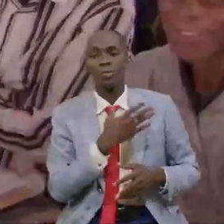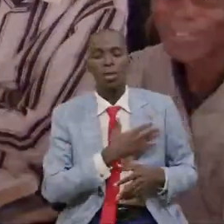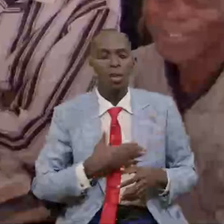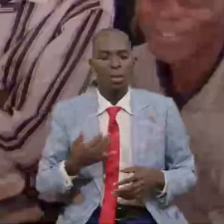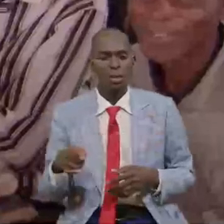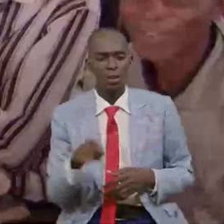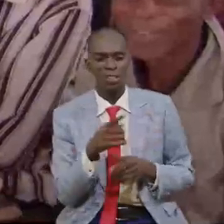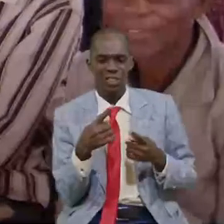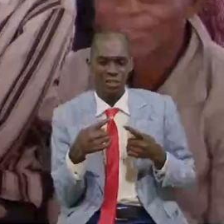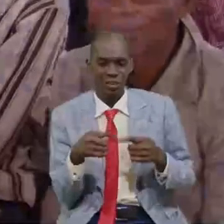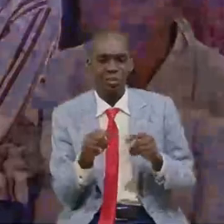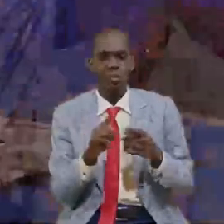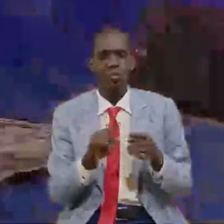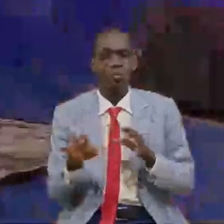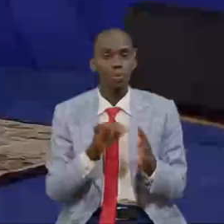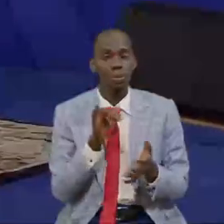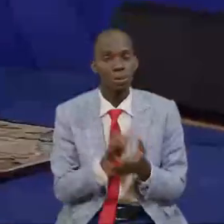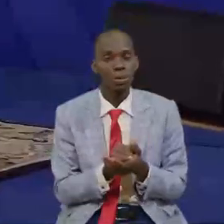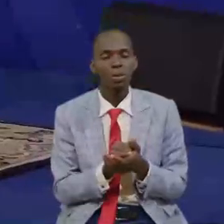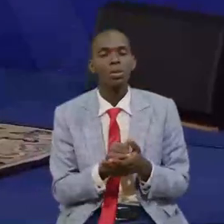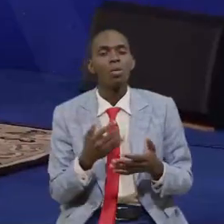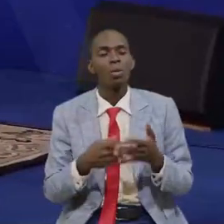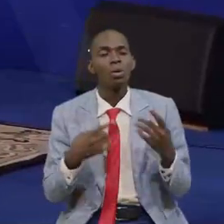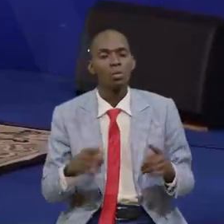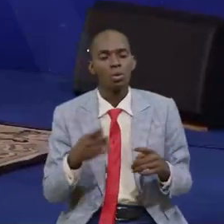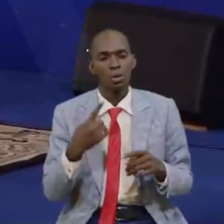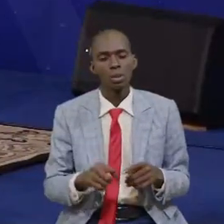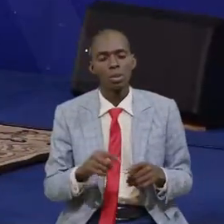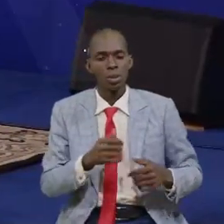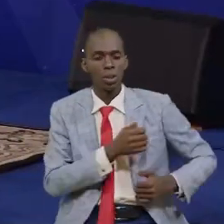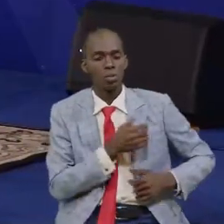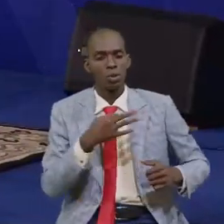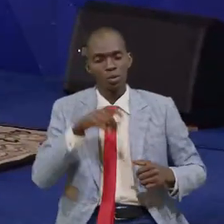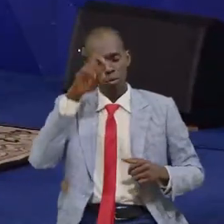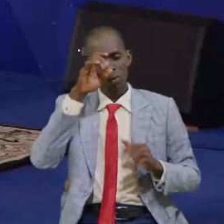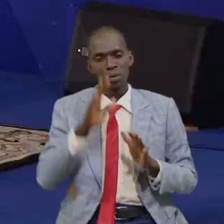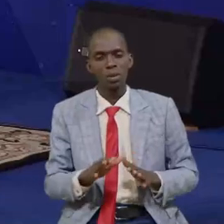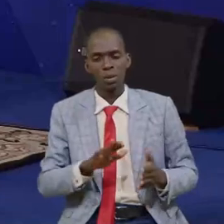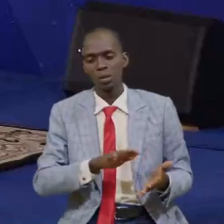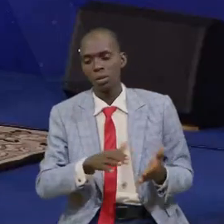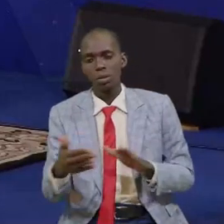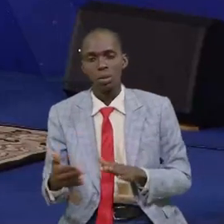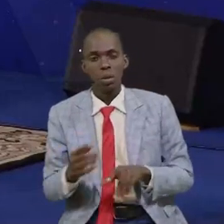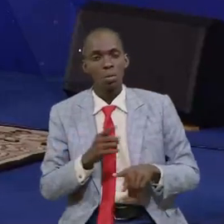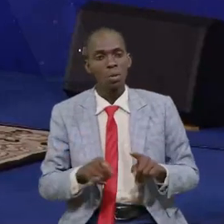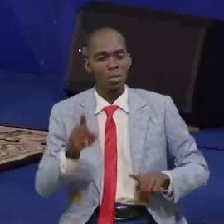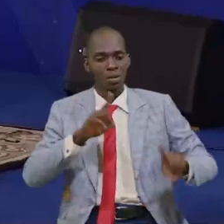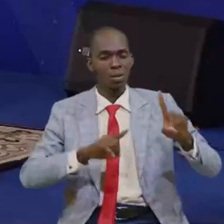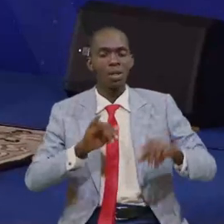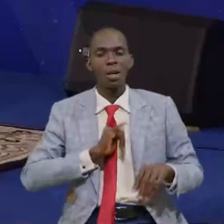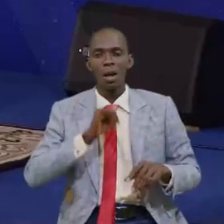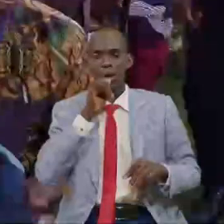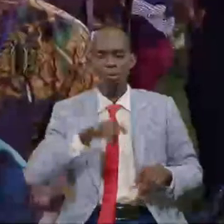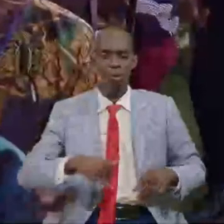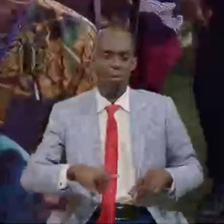Ils essaient de le faire. Ils ont été noyés. Et je suis toujours vivant. Je ne suis